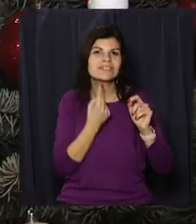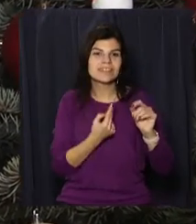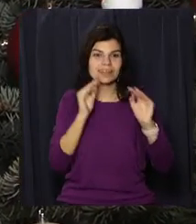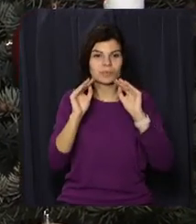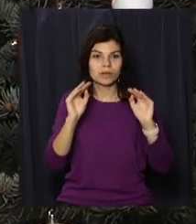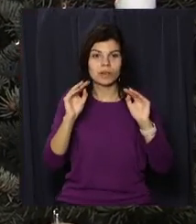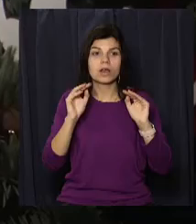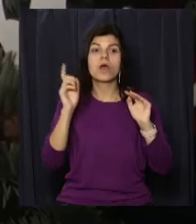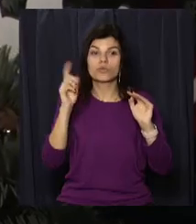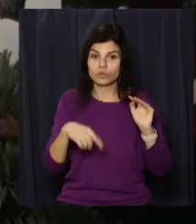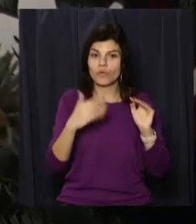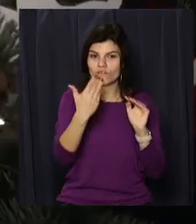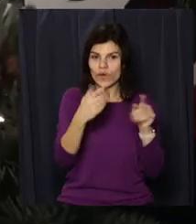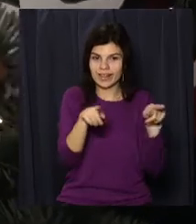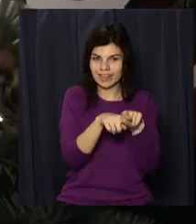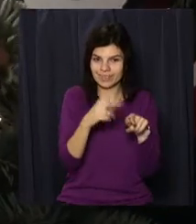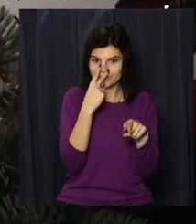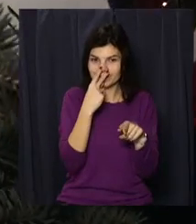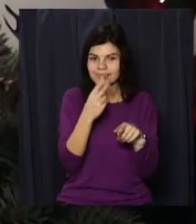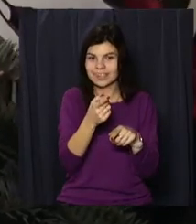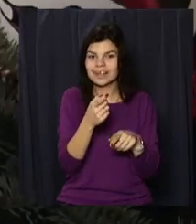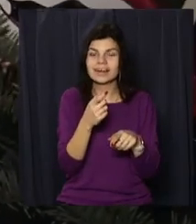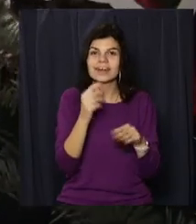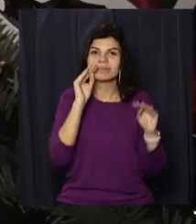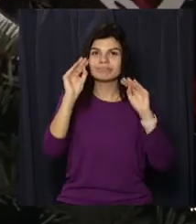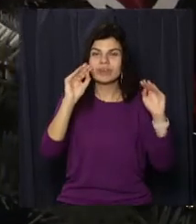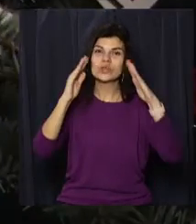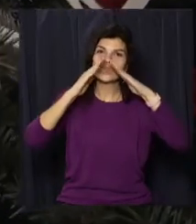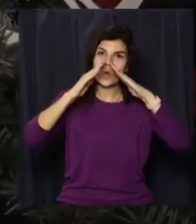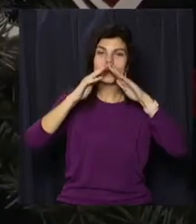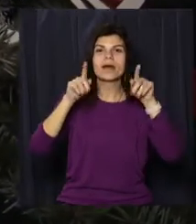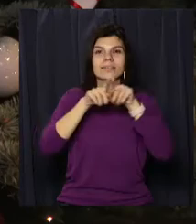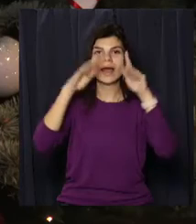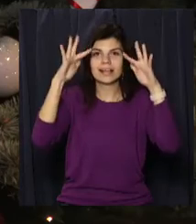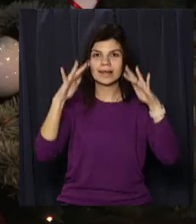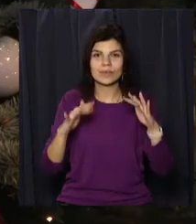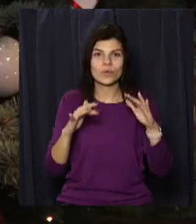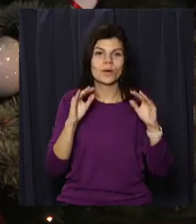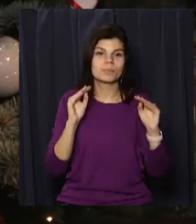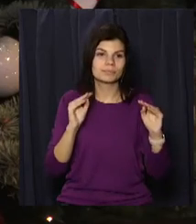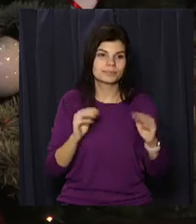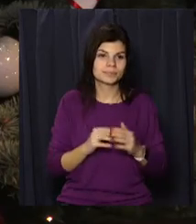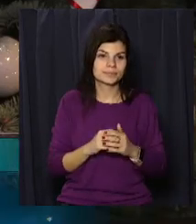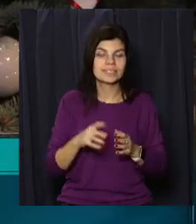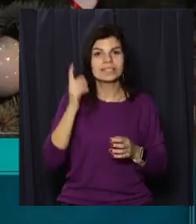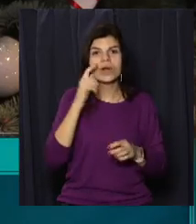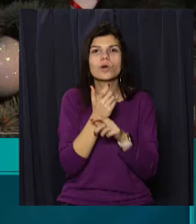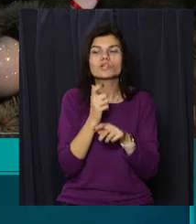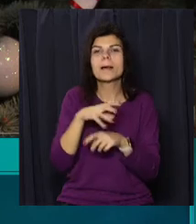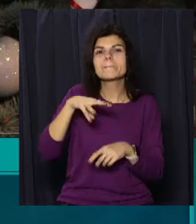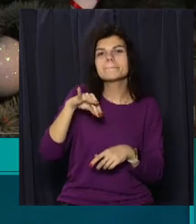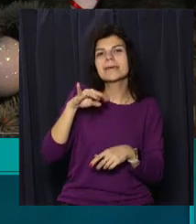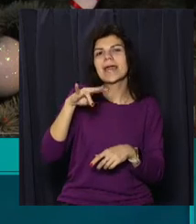набирає скандинавський стиль. Це стосується як декорування дому, так і ялинкових прикрас. Це мінімалізм якийсь, це